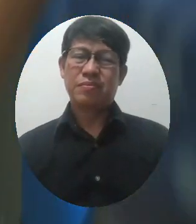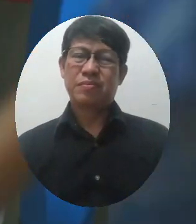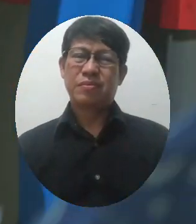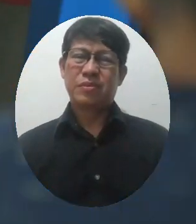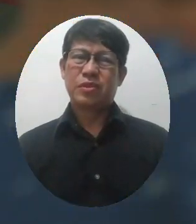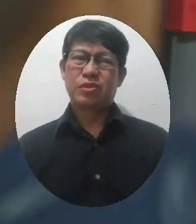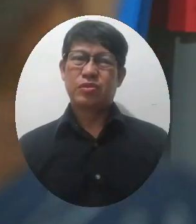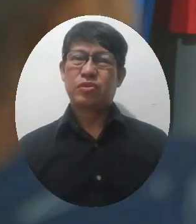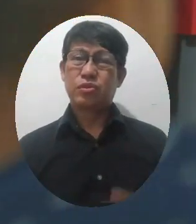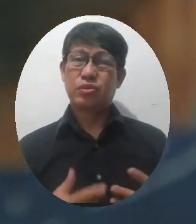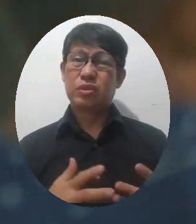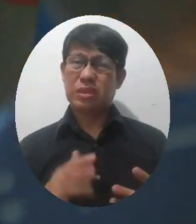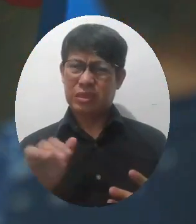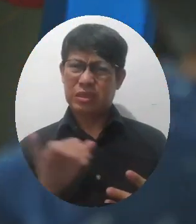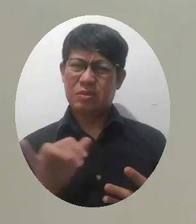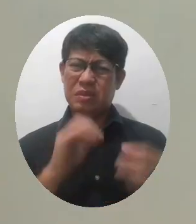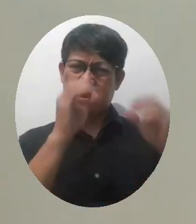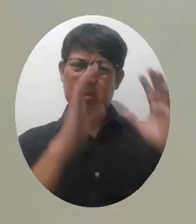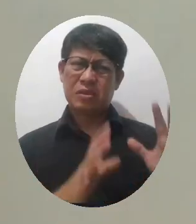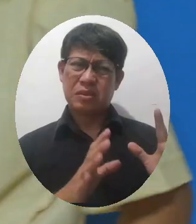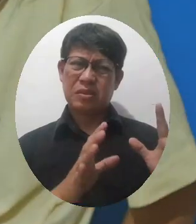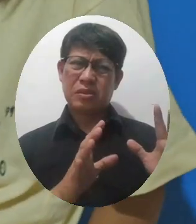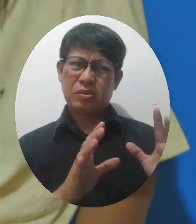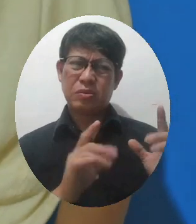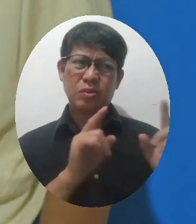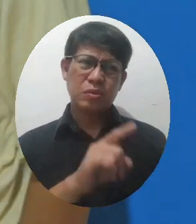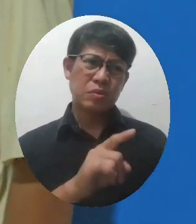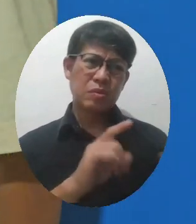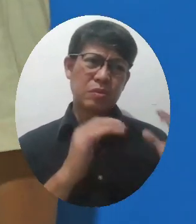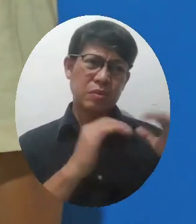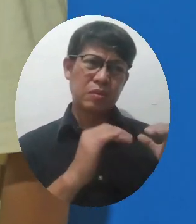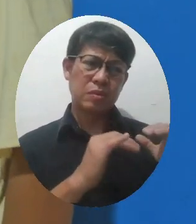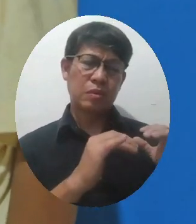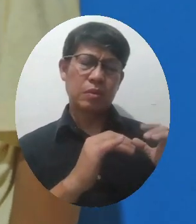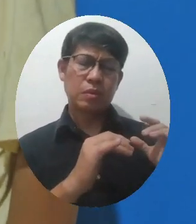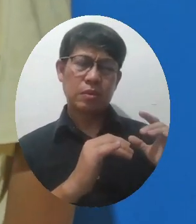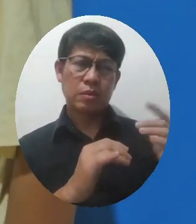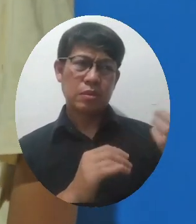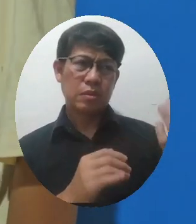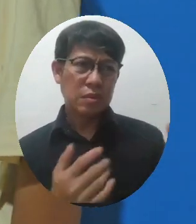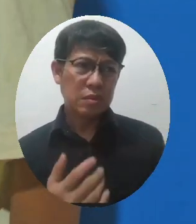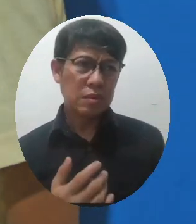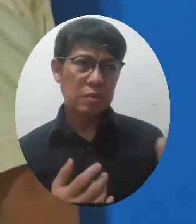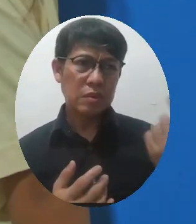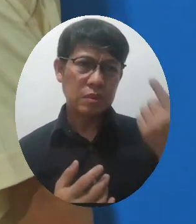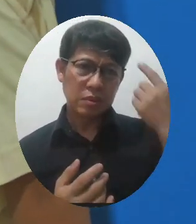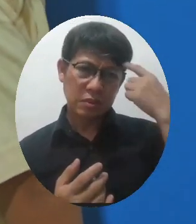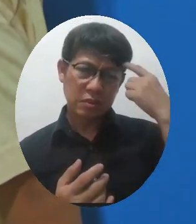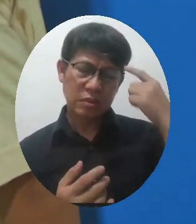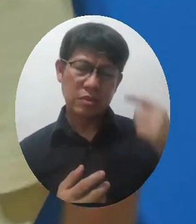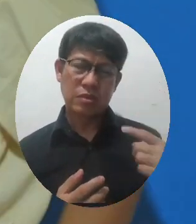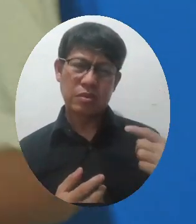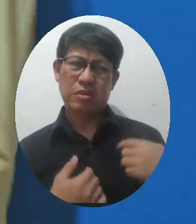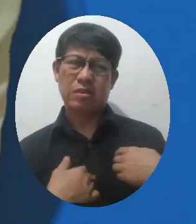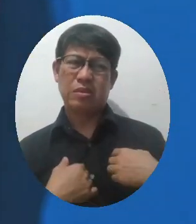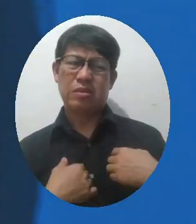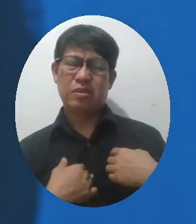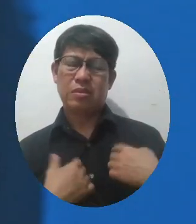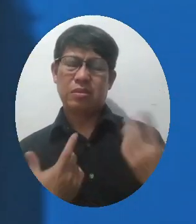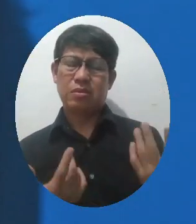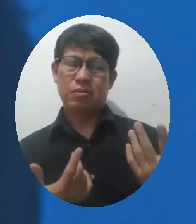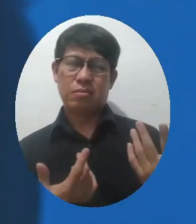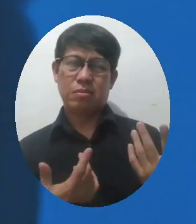may mga inaanong-ano yung teacher, hindi ako nakaka-ano. Parang nahiya akong umating kasi baka mamaya matawag ako, tapos